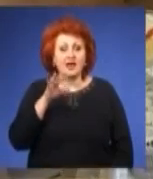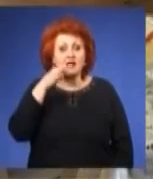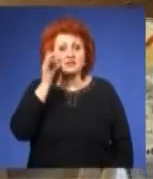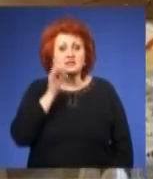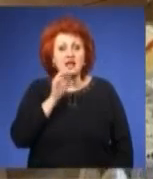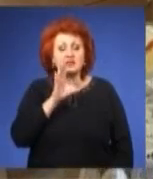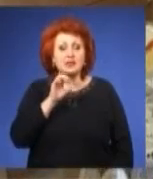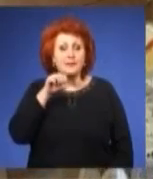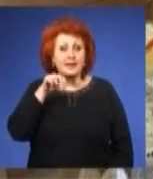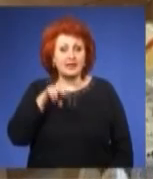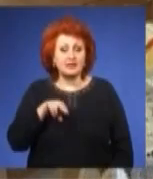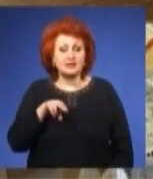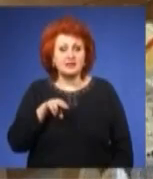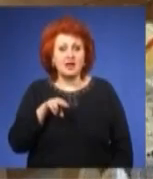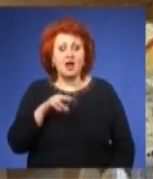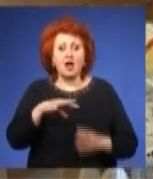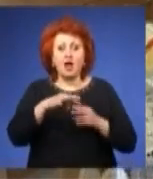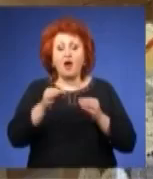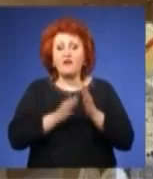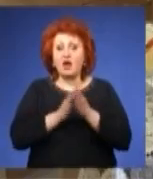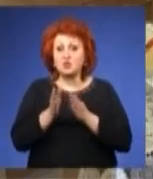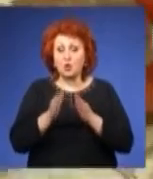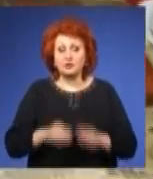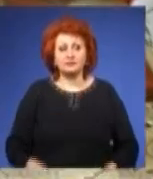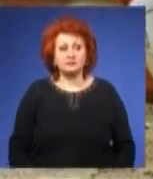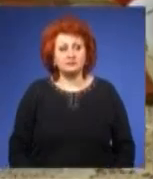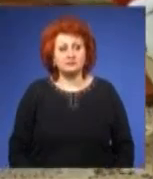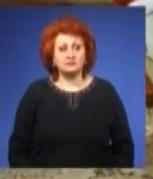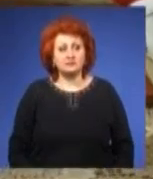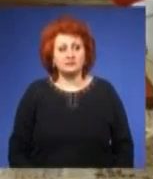сладкий перец, стручковую фасоль,